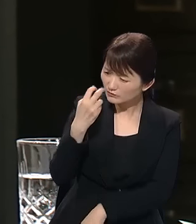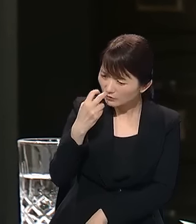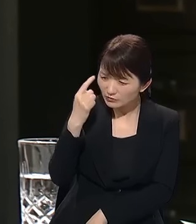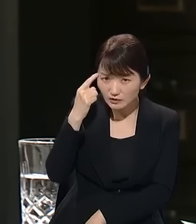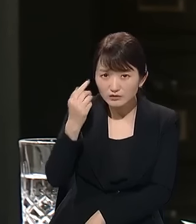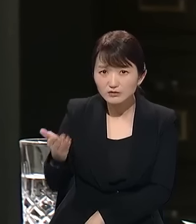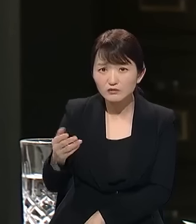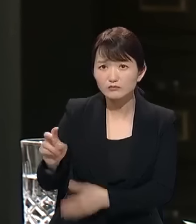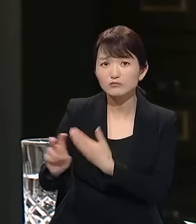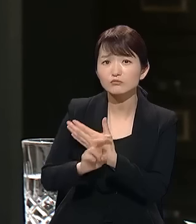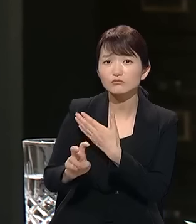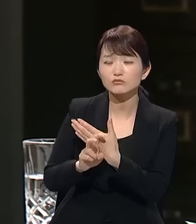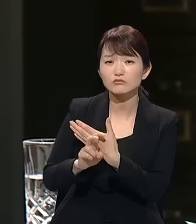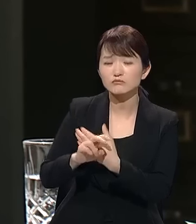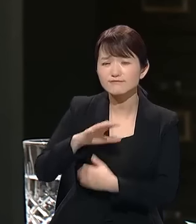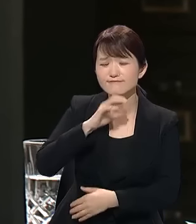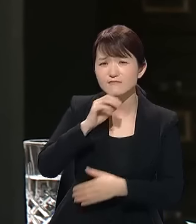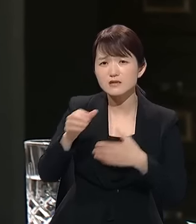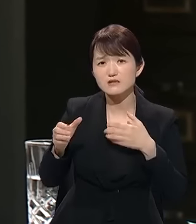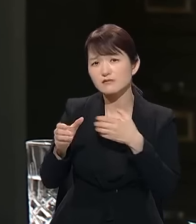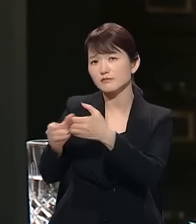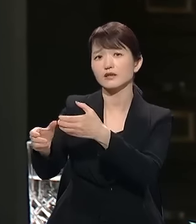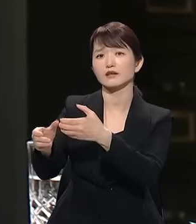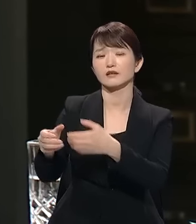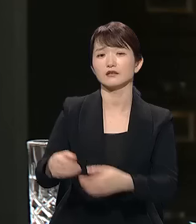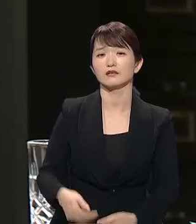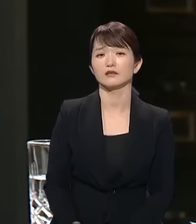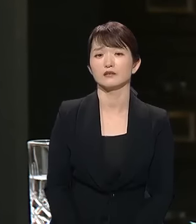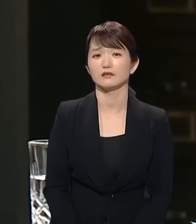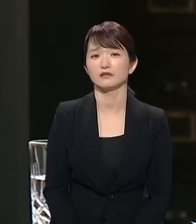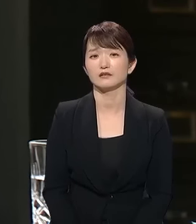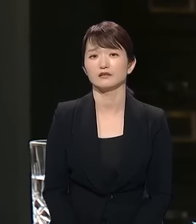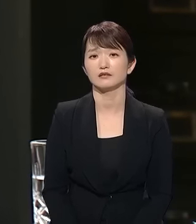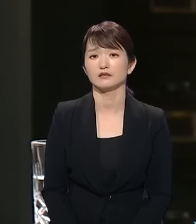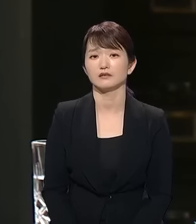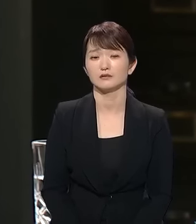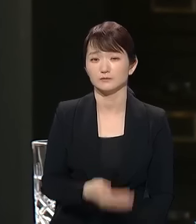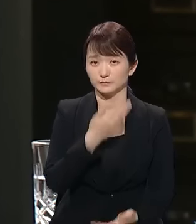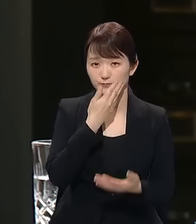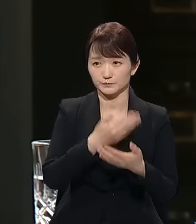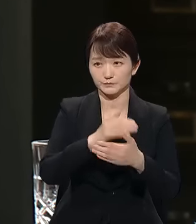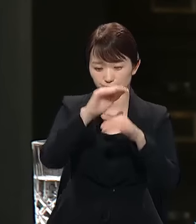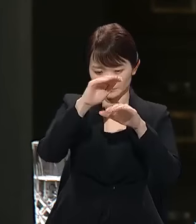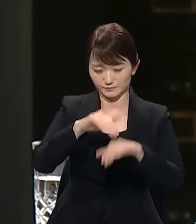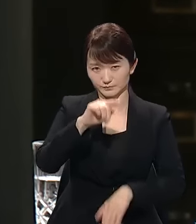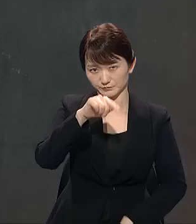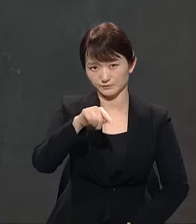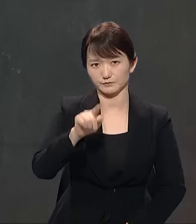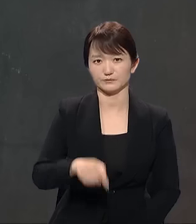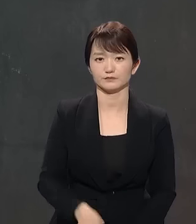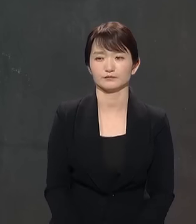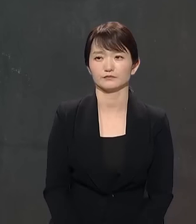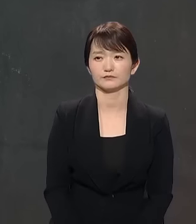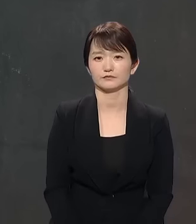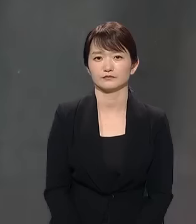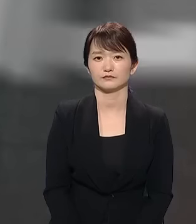아닌가요? 불법입니다. 항의를 했다는 거죠. 자 그럼 체크포인트 짚어보죠.